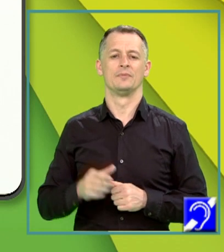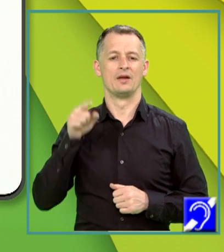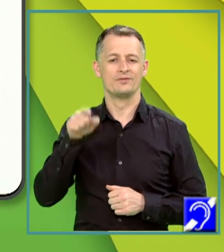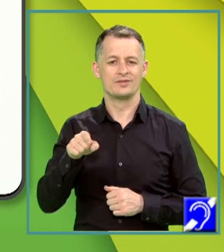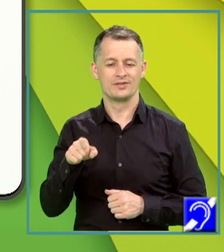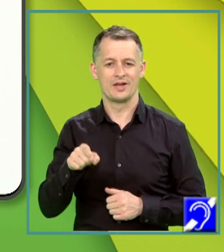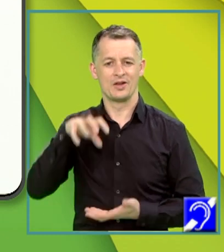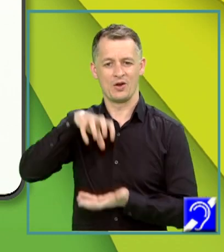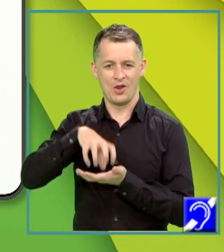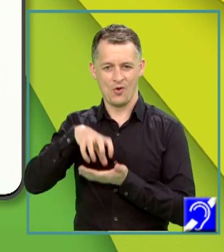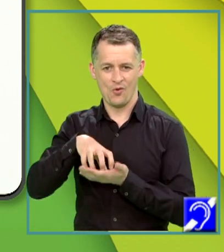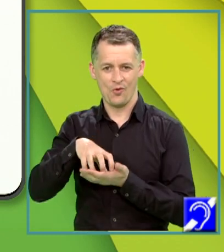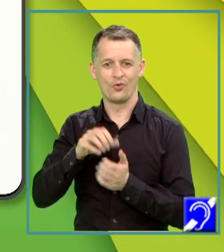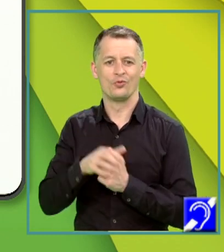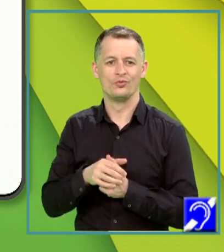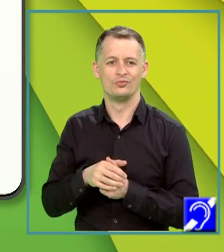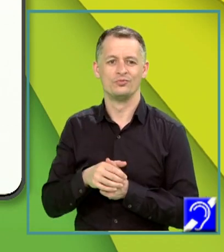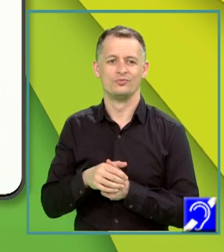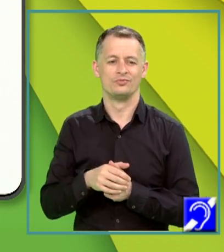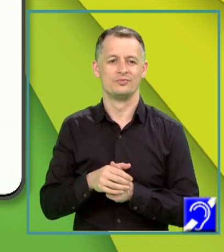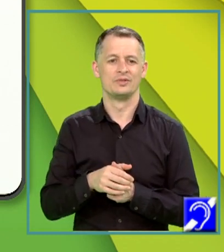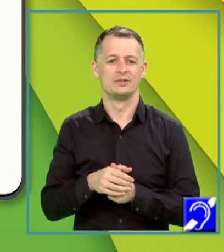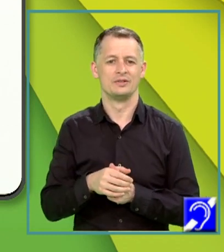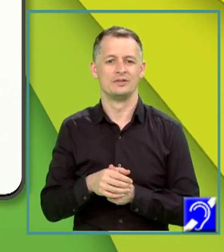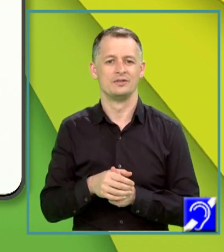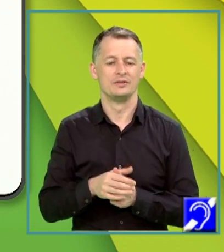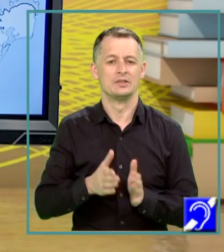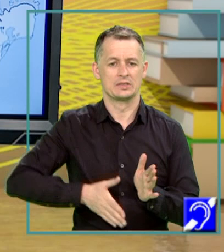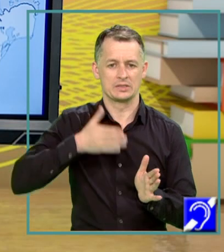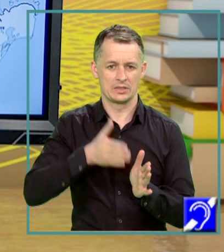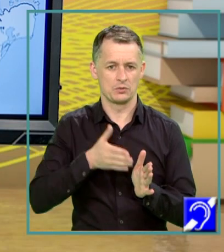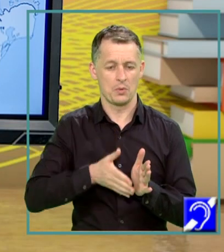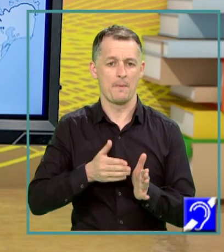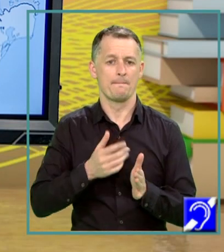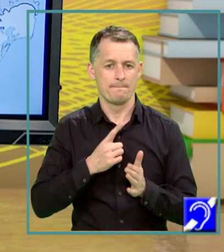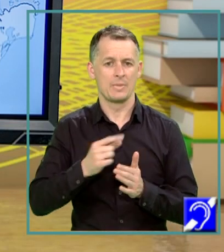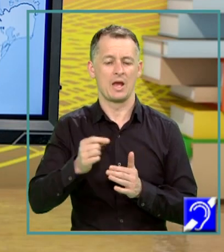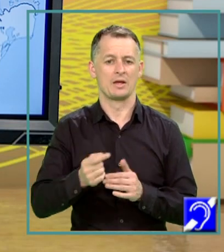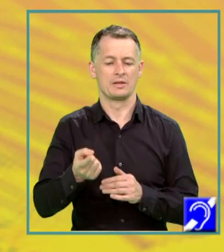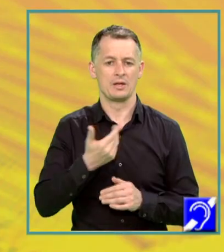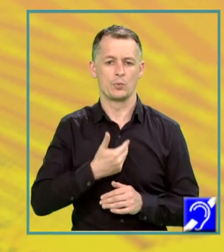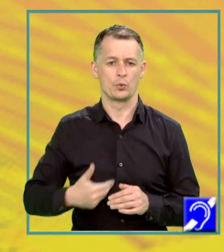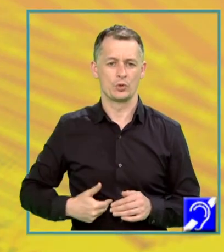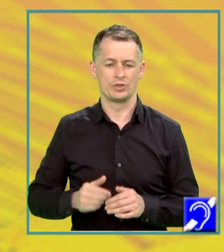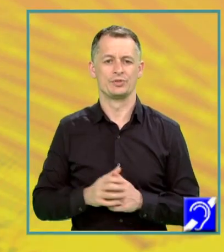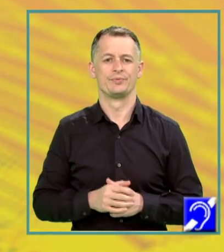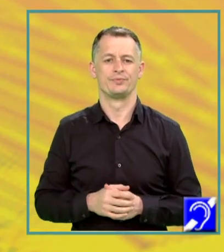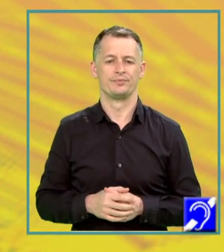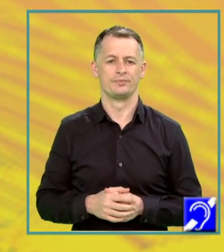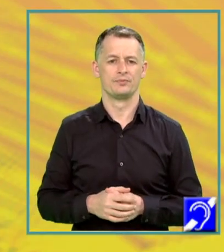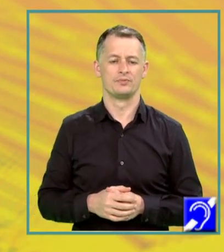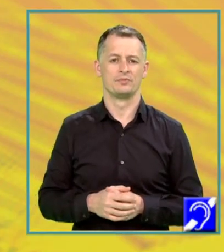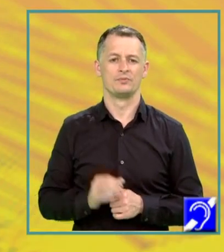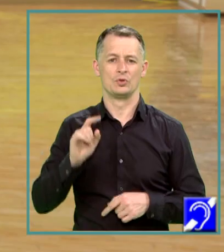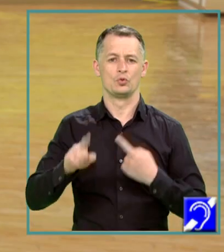magistrale feroviare pleacă din București spre restul țării de asemena harta aeroporturilor României după